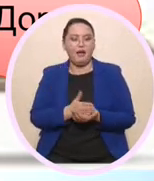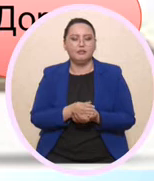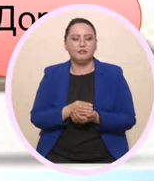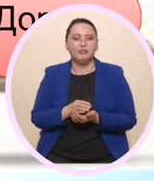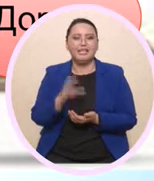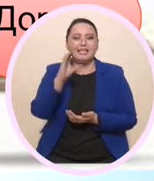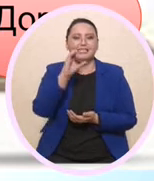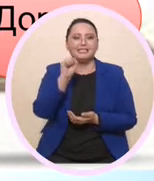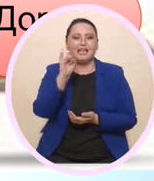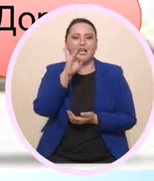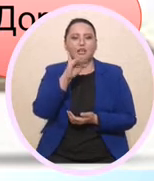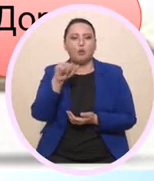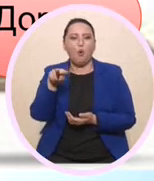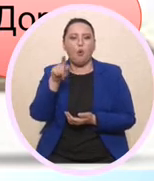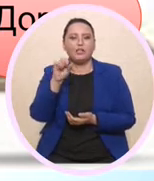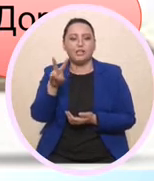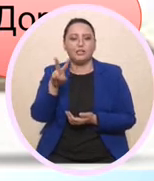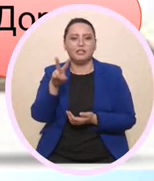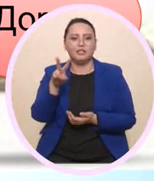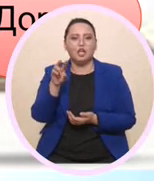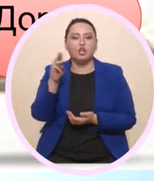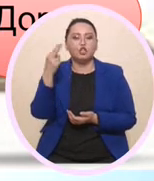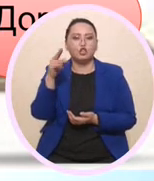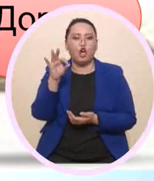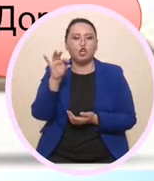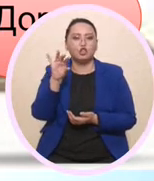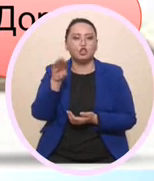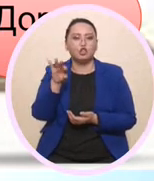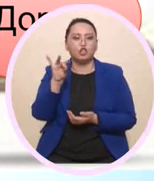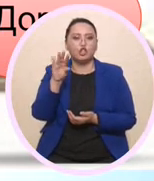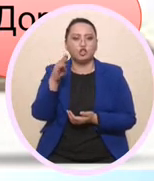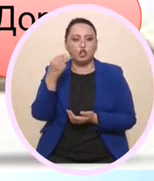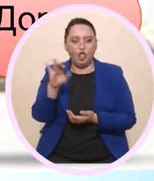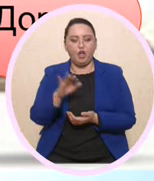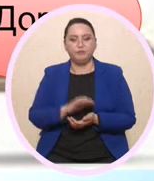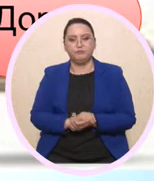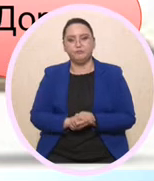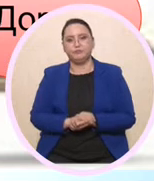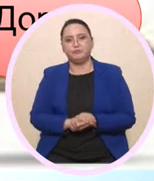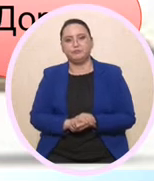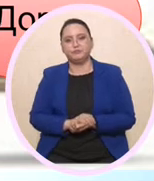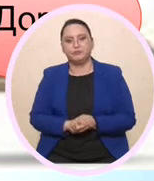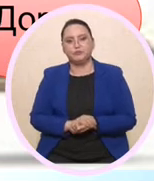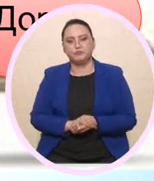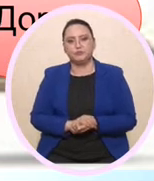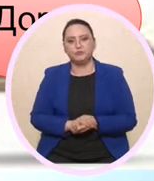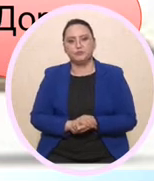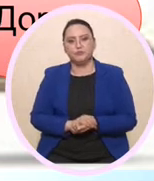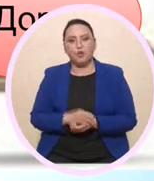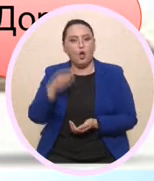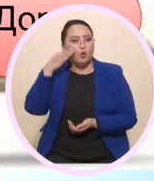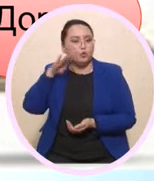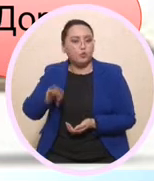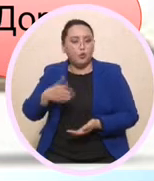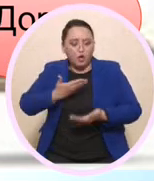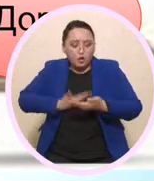Саруулхан доктортой гэдэг яагаад багш нь тодруулч юу? За мөн дүүгээ төрөх гэж ам наан там цаан